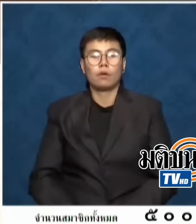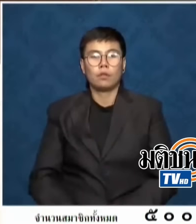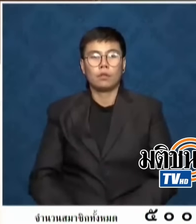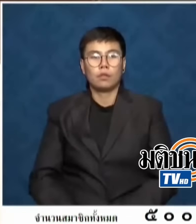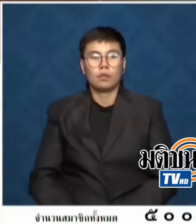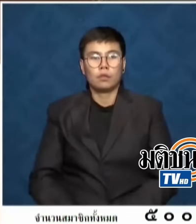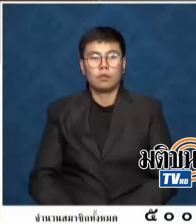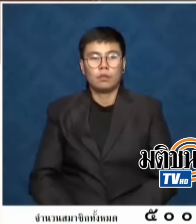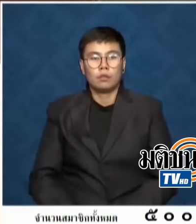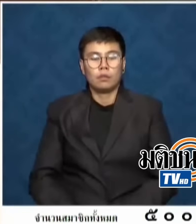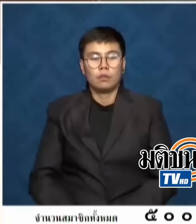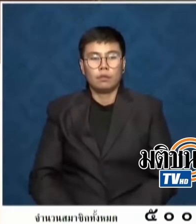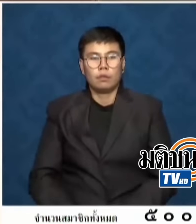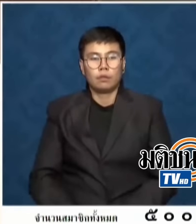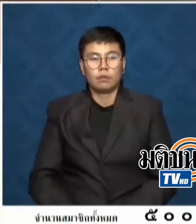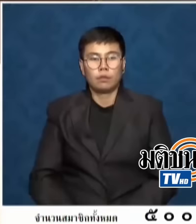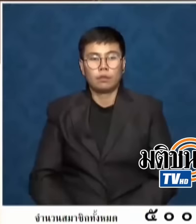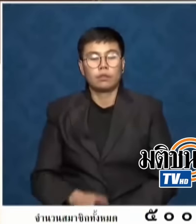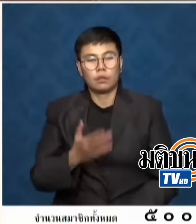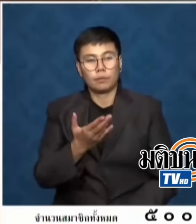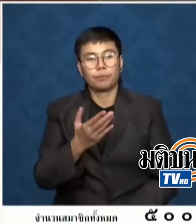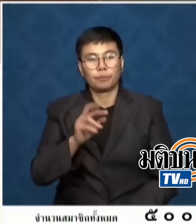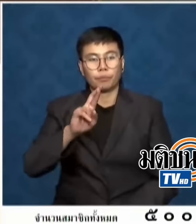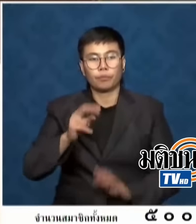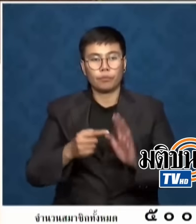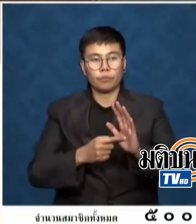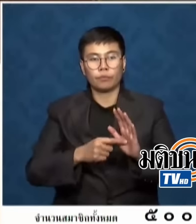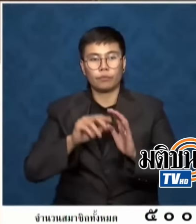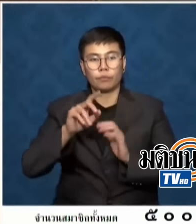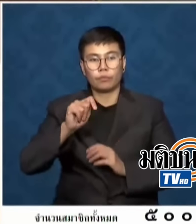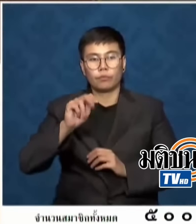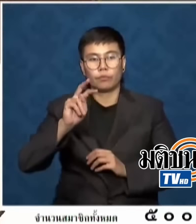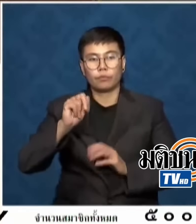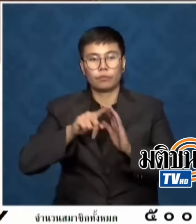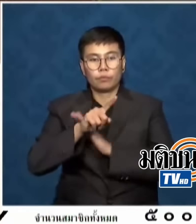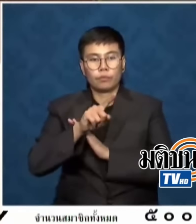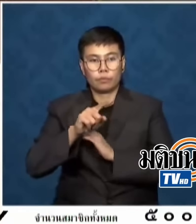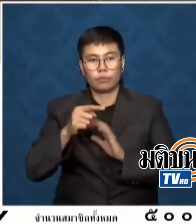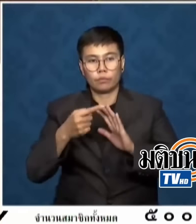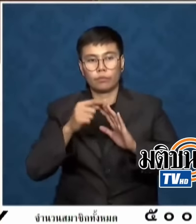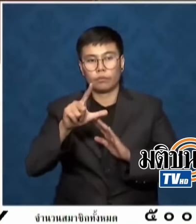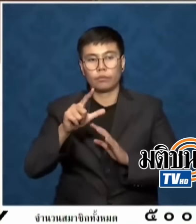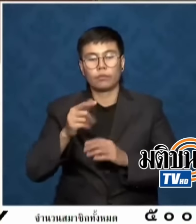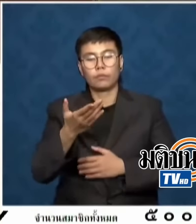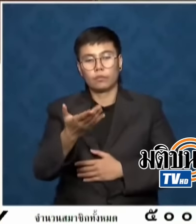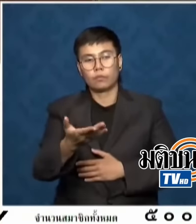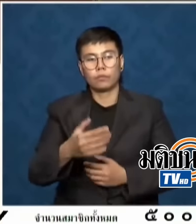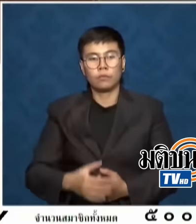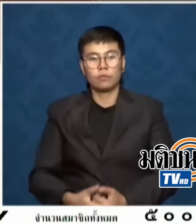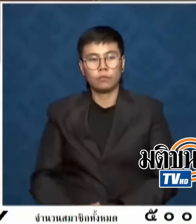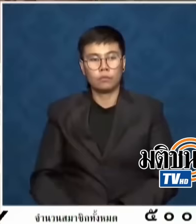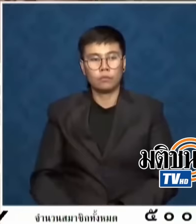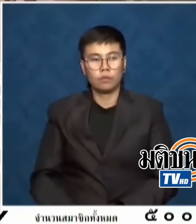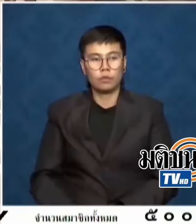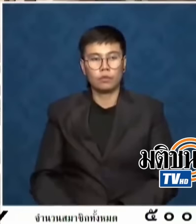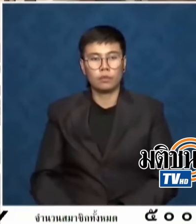ครับต่อไปท่านณชเลบุญญาพิสมภารเชิญครับ